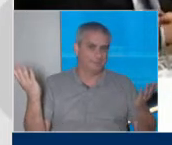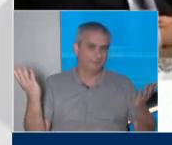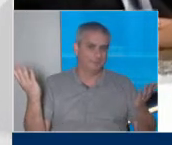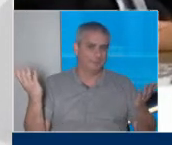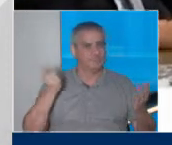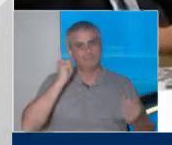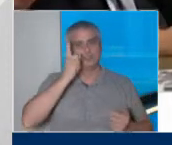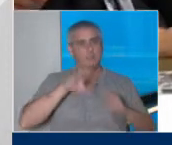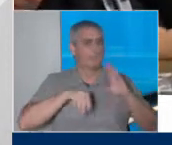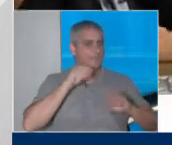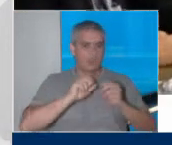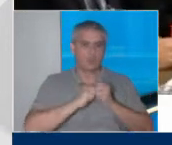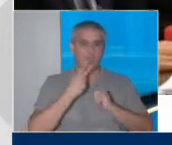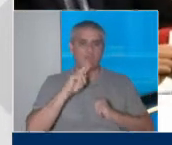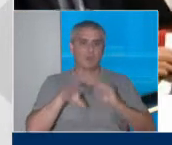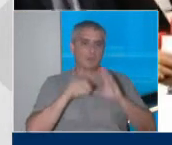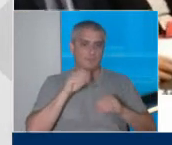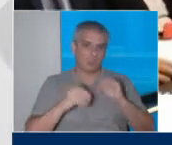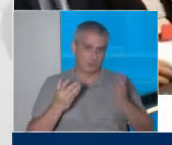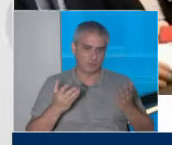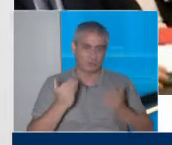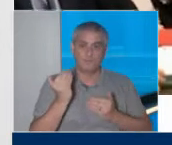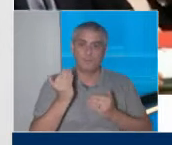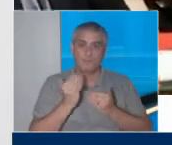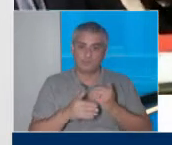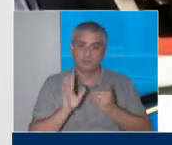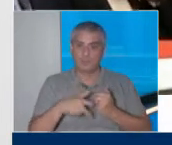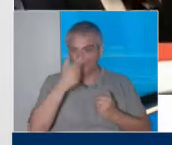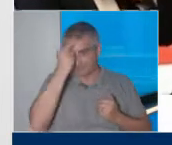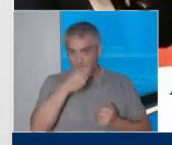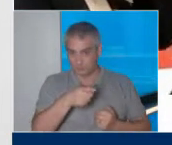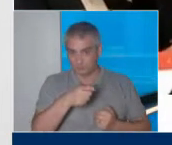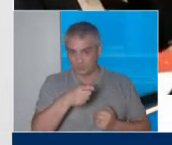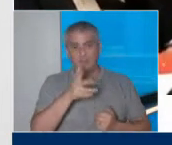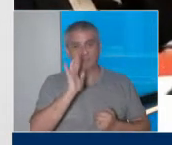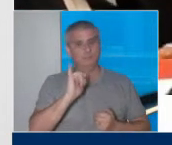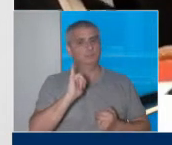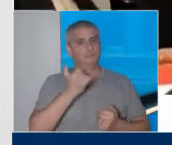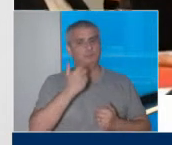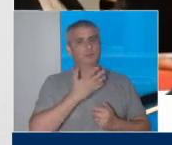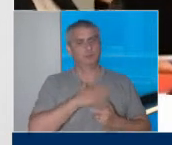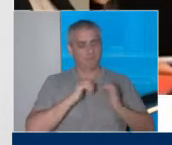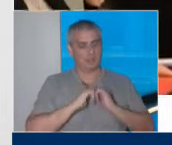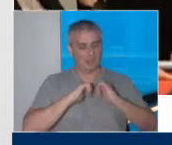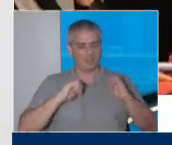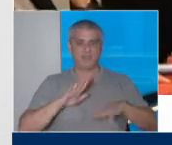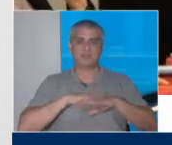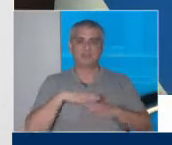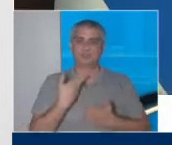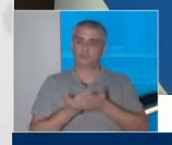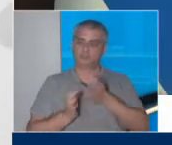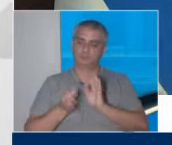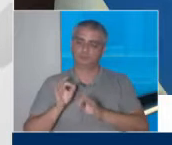יודע, איומי בחירות או הבטחות בחירות. בסופו של דבר, גם גדעון סער, לדוגמה, כן בעד להפריד את תפקיד היועץ